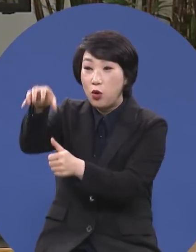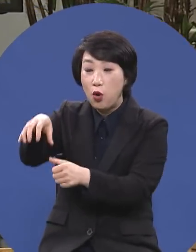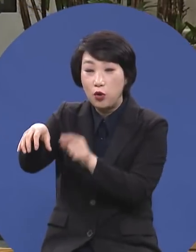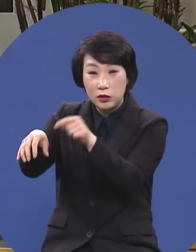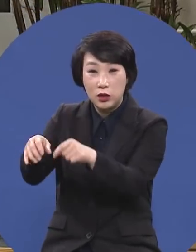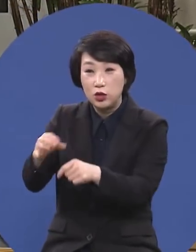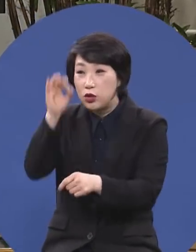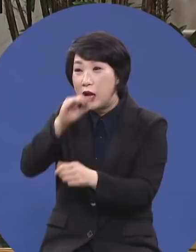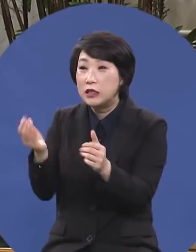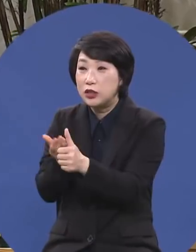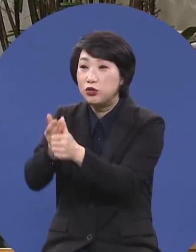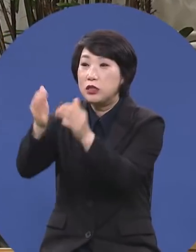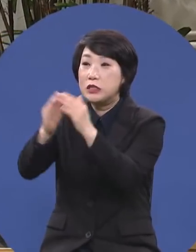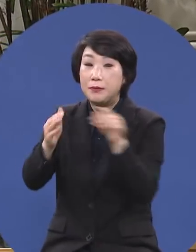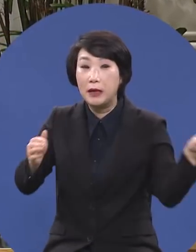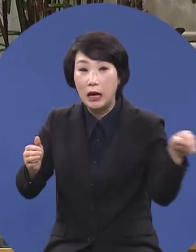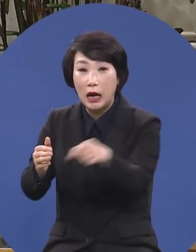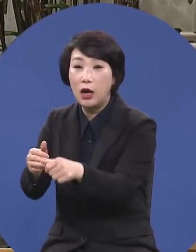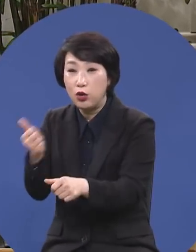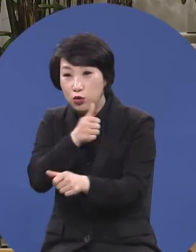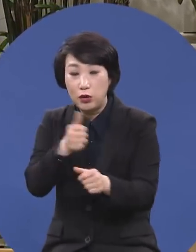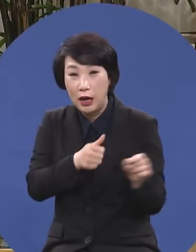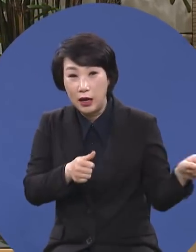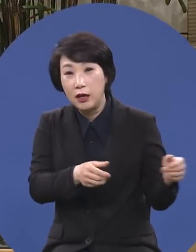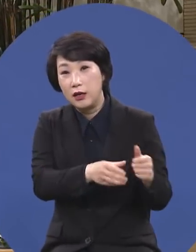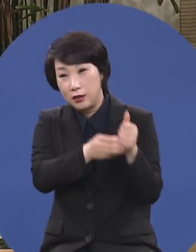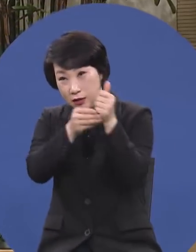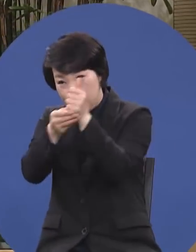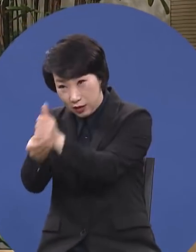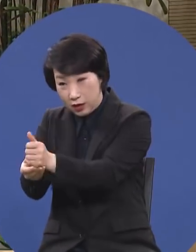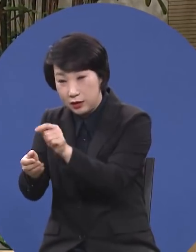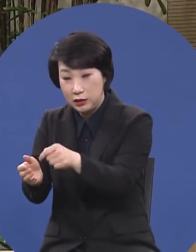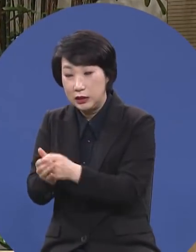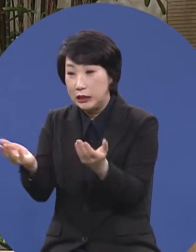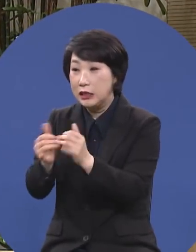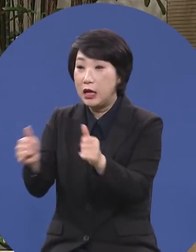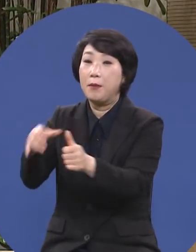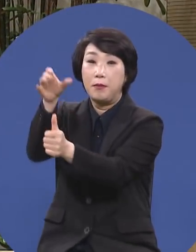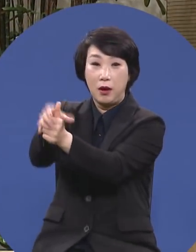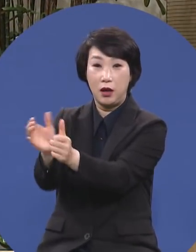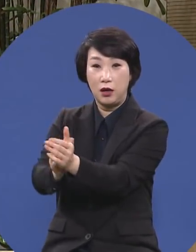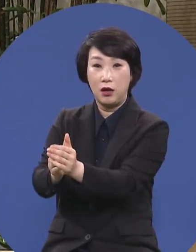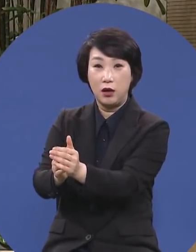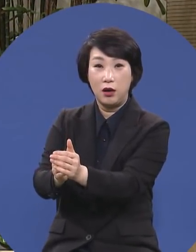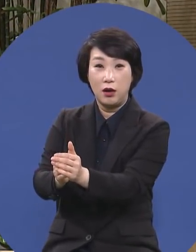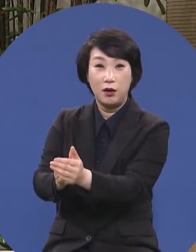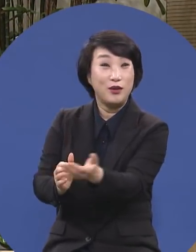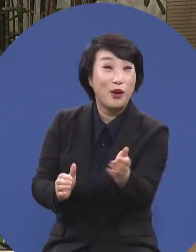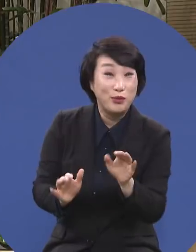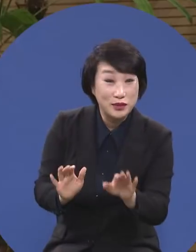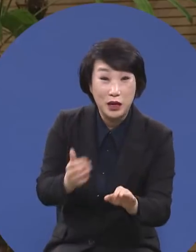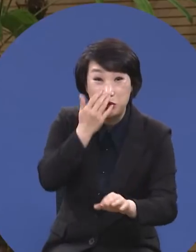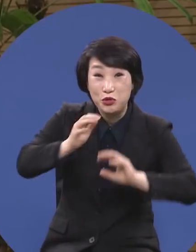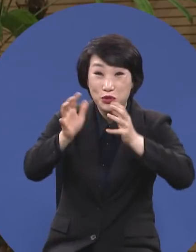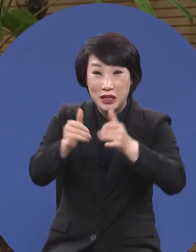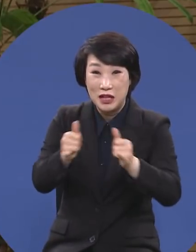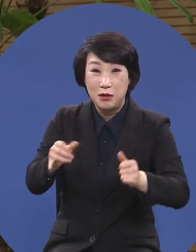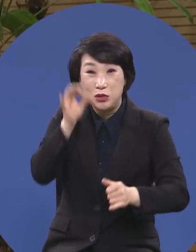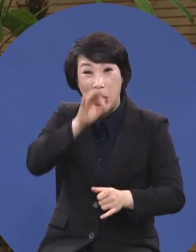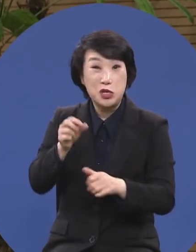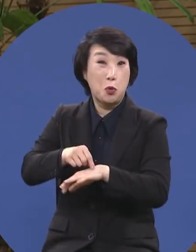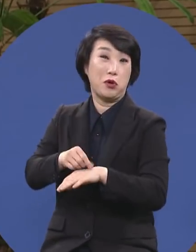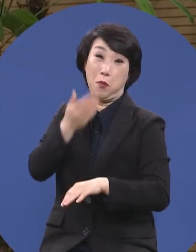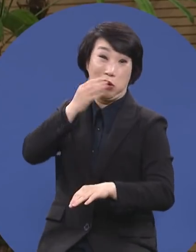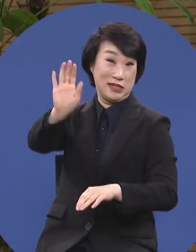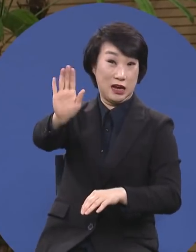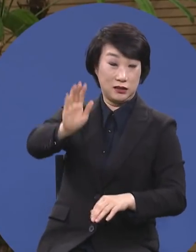키우는 돼지집에 이제 갔다가 이제 일꾼으로 세웁니다. 유대인들은 돼지